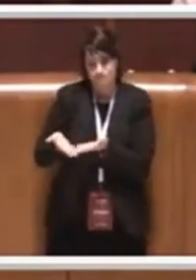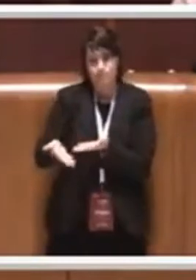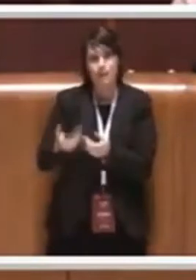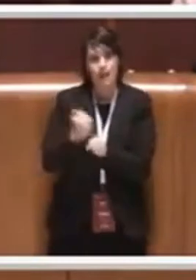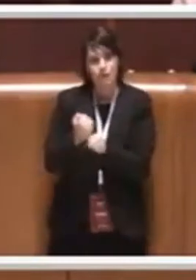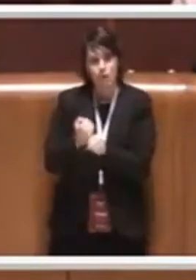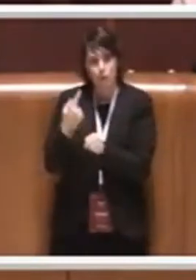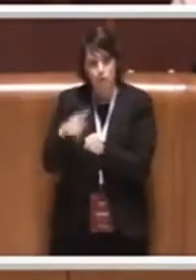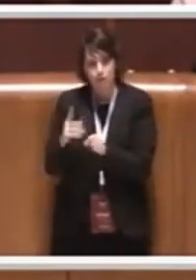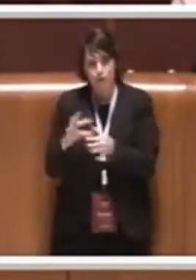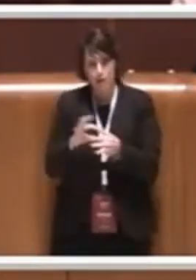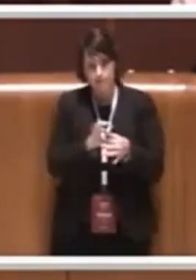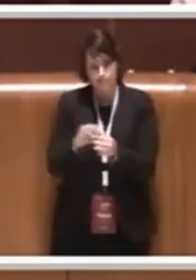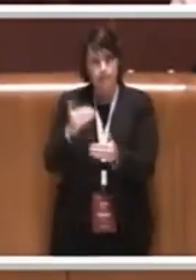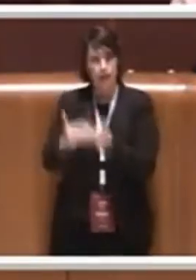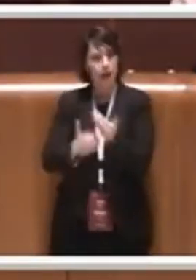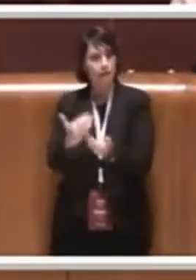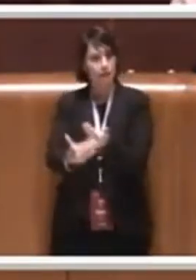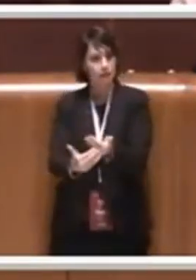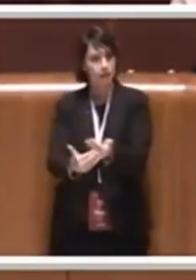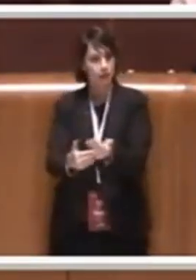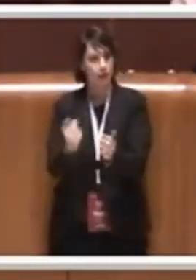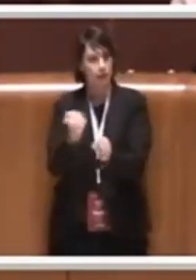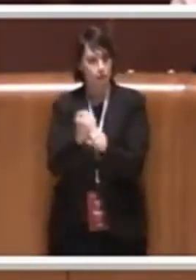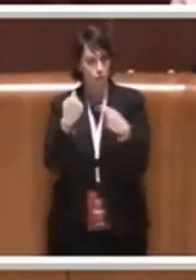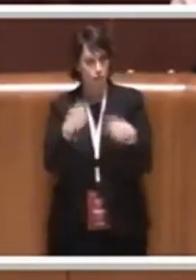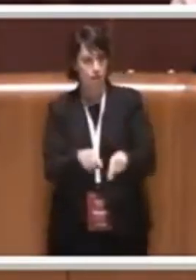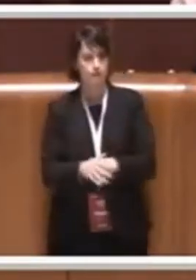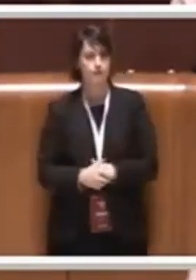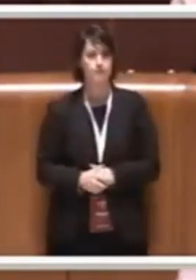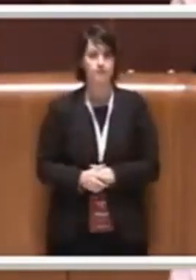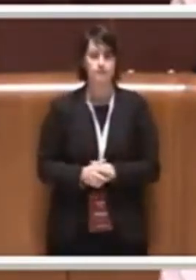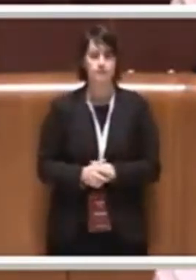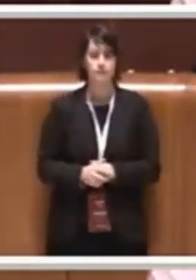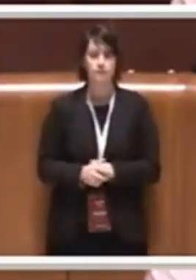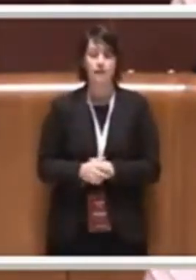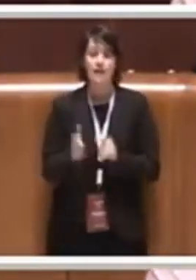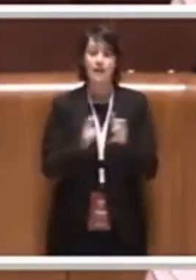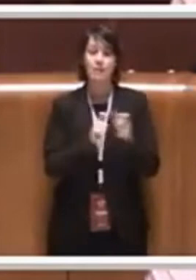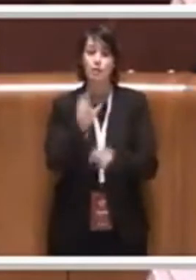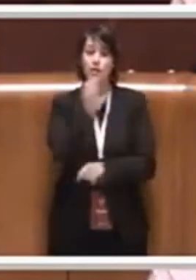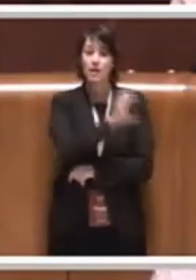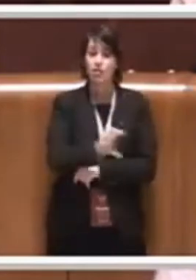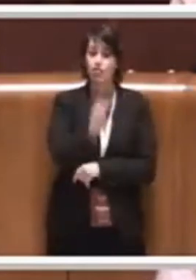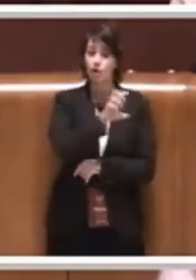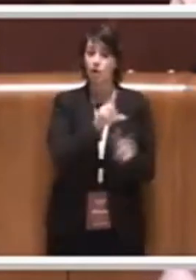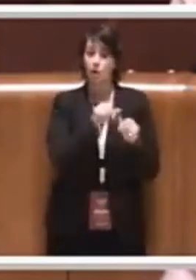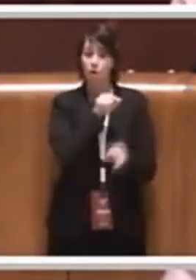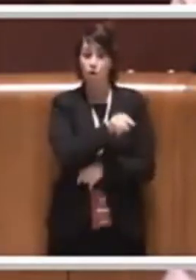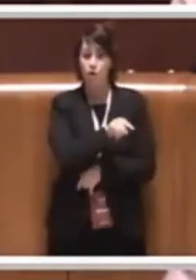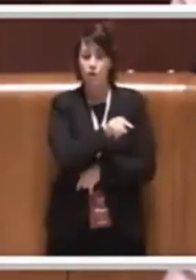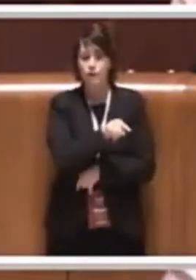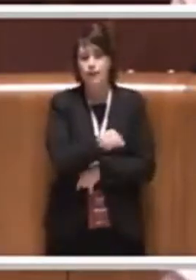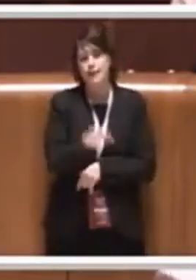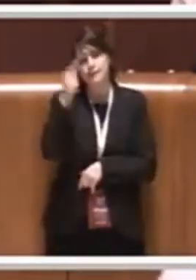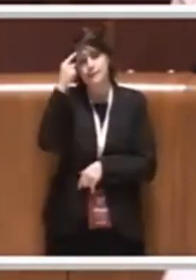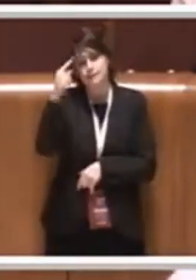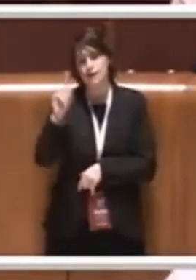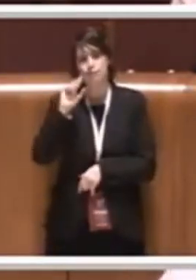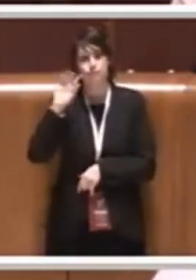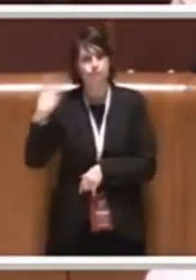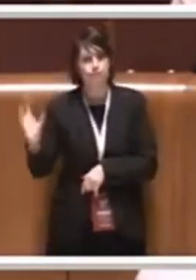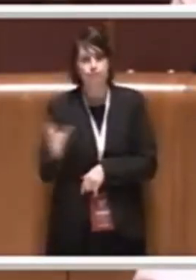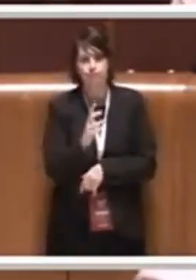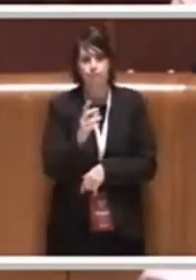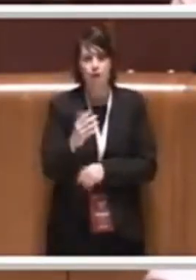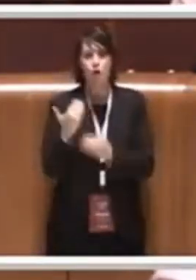senso. Nei rapporti con la Regione è noto, insomma, anche il rimpallo di competenze, la richiesta spesso